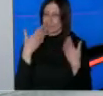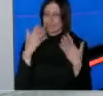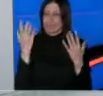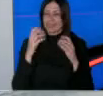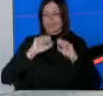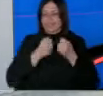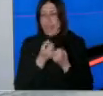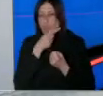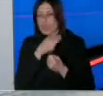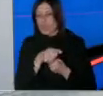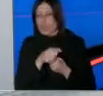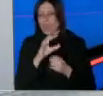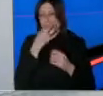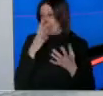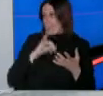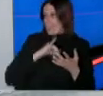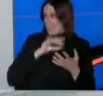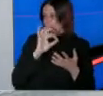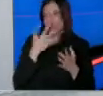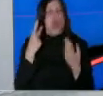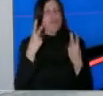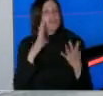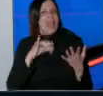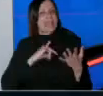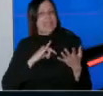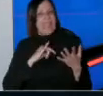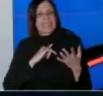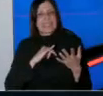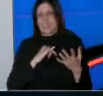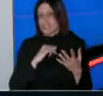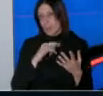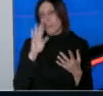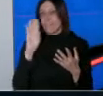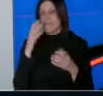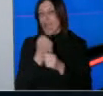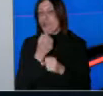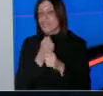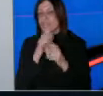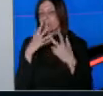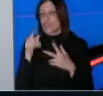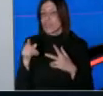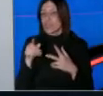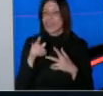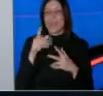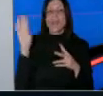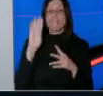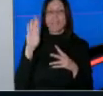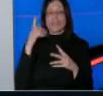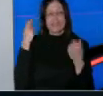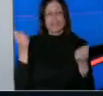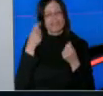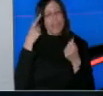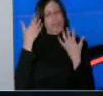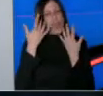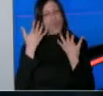שלו? אין לו אינטרס. זה לא משנה מה האינטרס. זה לא משנה. לא, אבל הוא ככה עובד. נתניהו הקמפיינר, הכי מחושב, הכי...